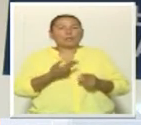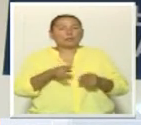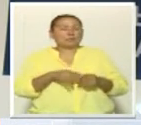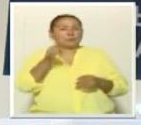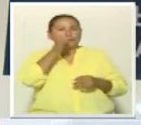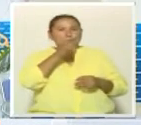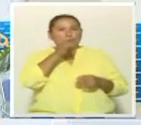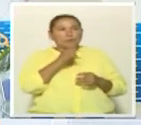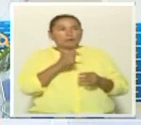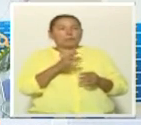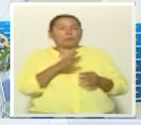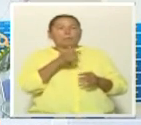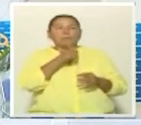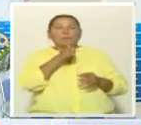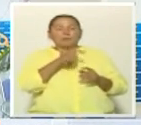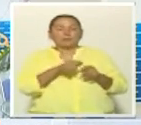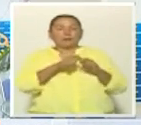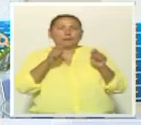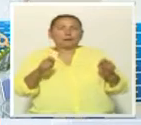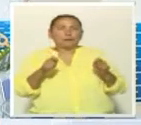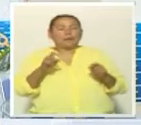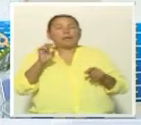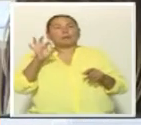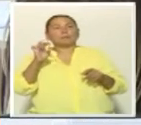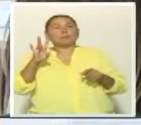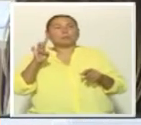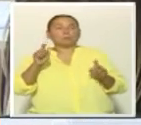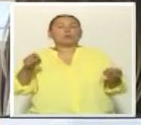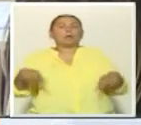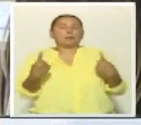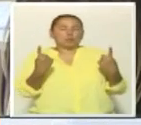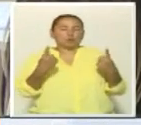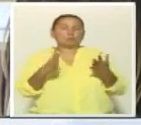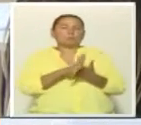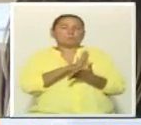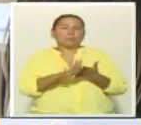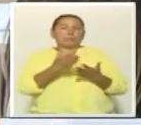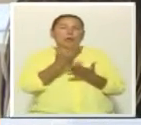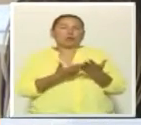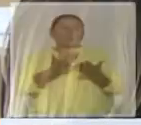не смогли побывать на дне открытых дверей, в октябре и ноябре снова будут организованы бесплатные консультации.